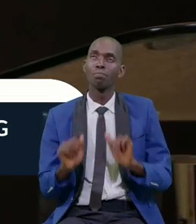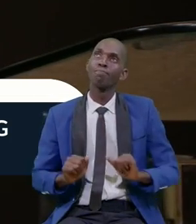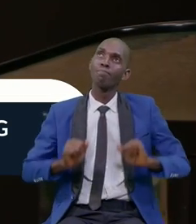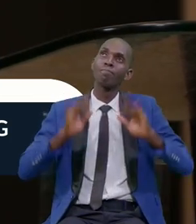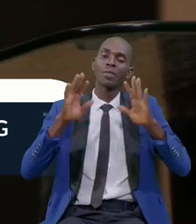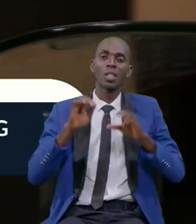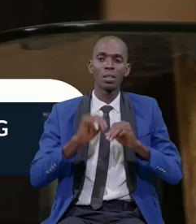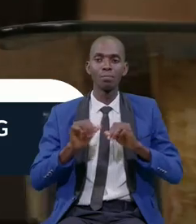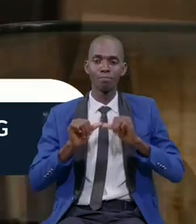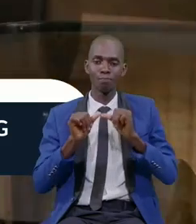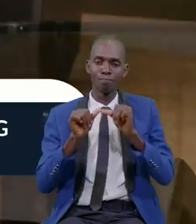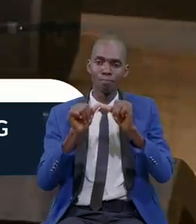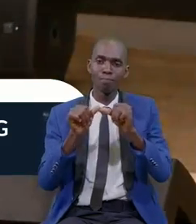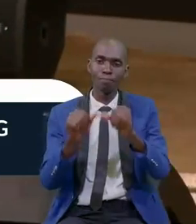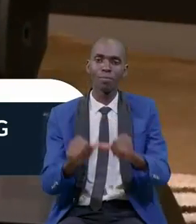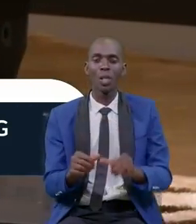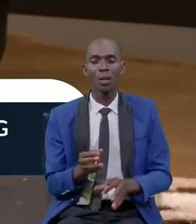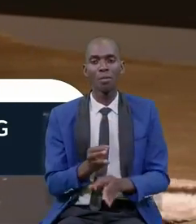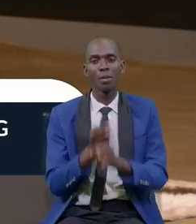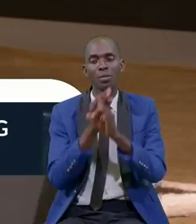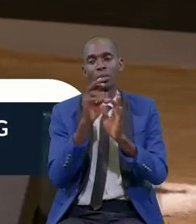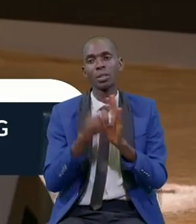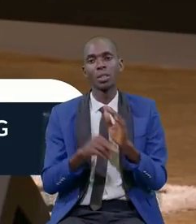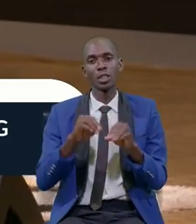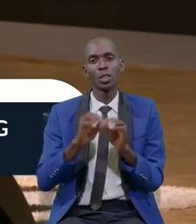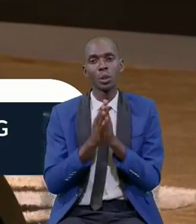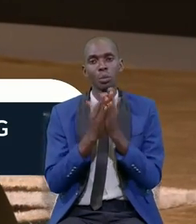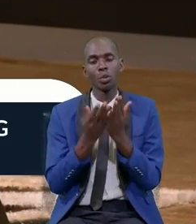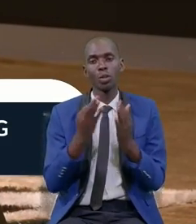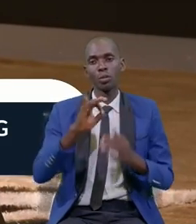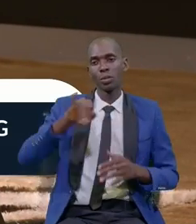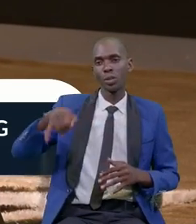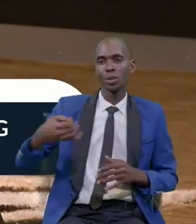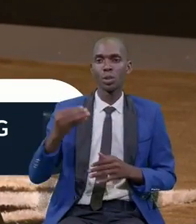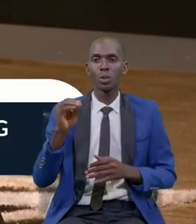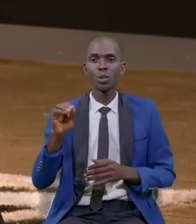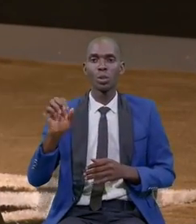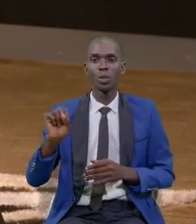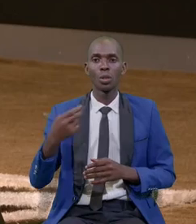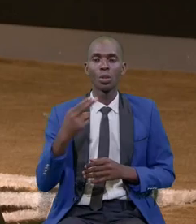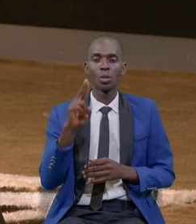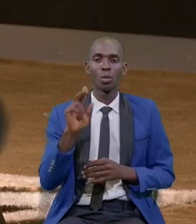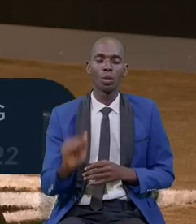de Rahab dans la fidélité persévérante. Josué au chapitre 2,